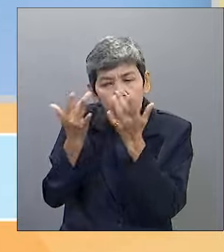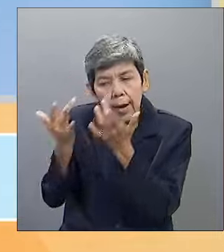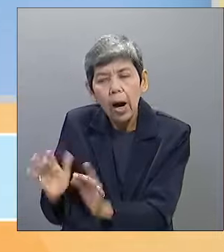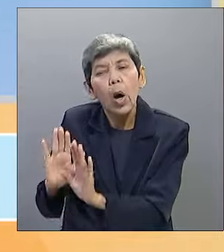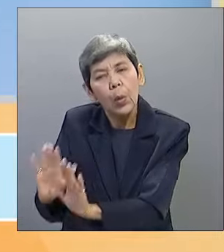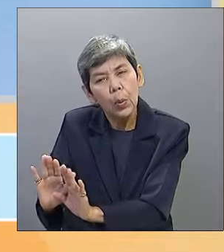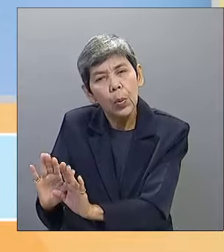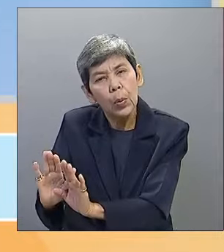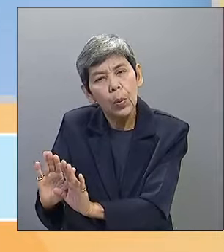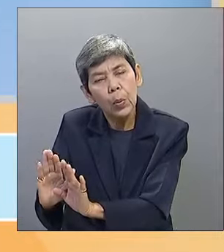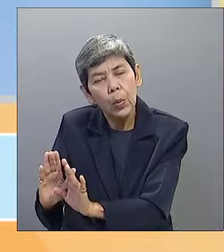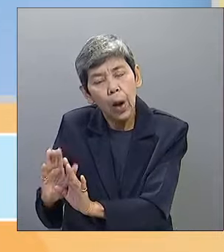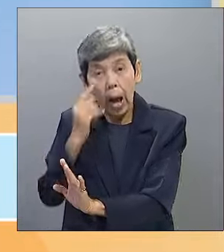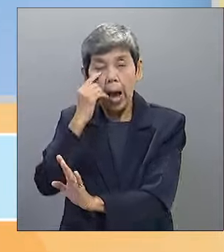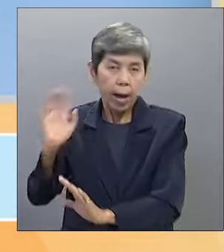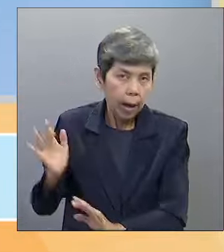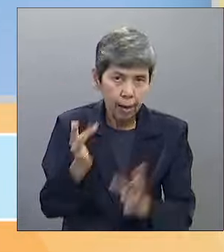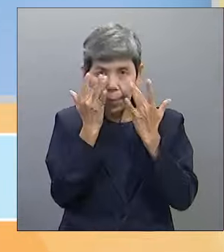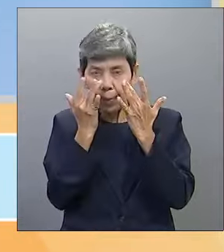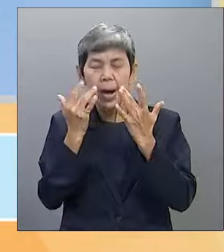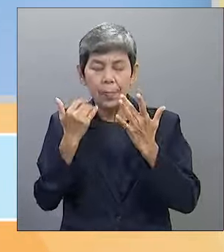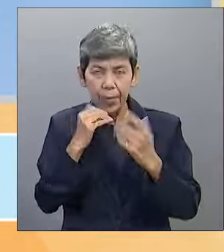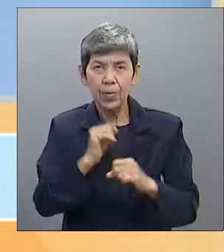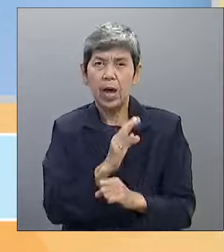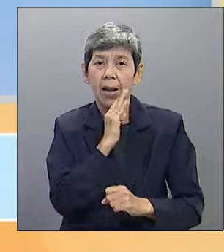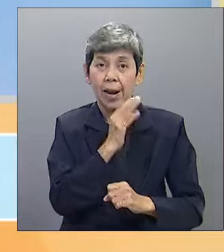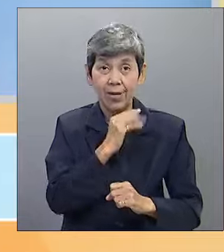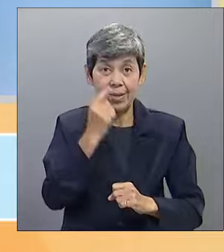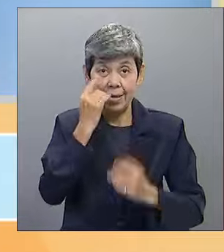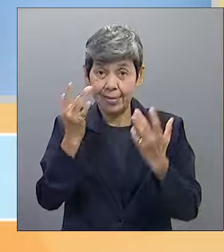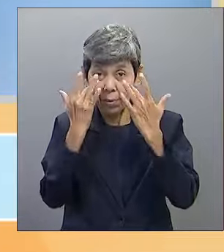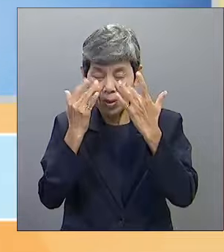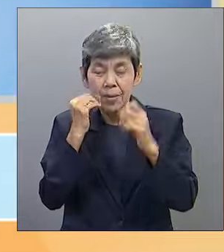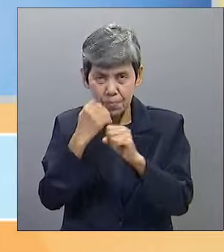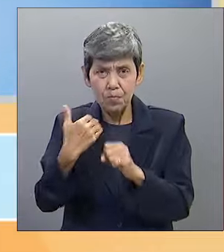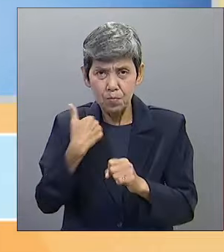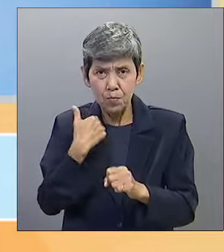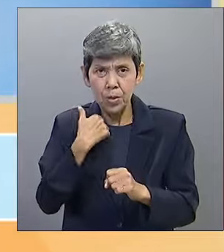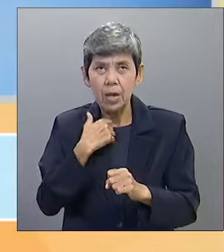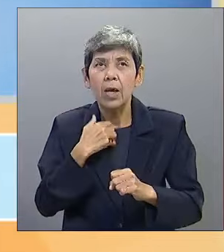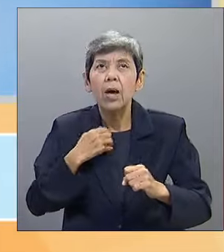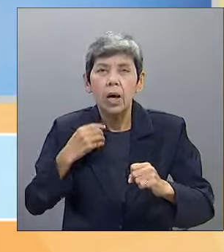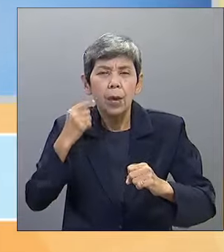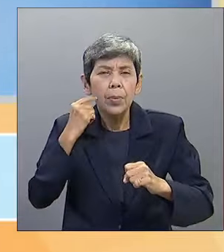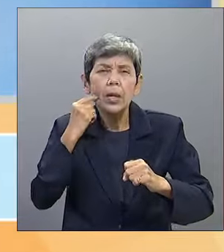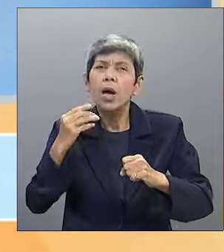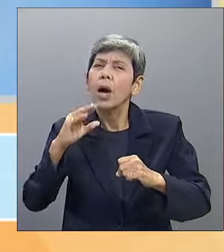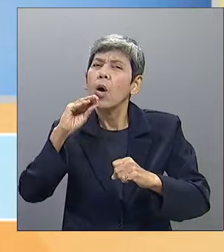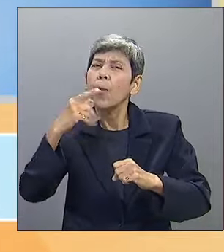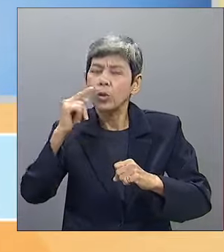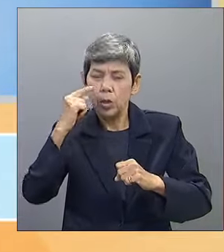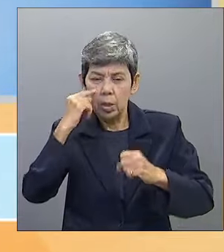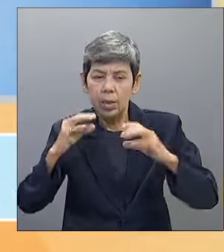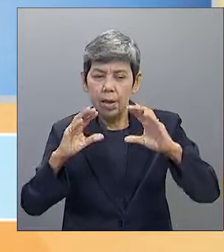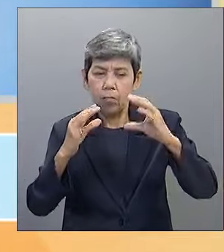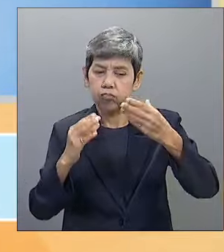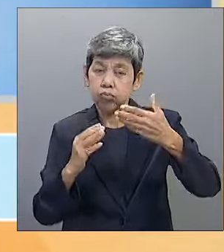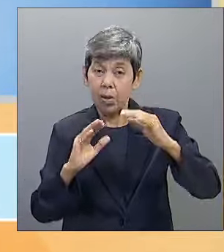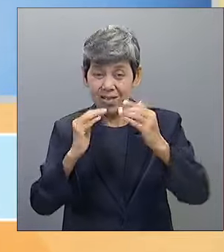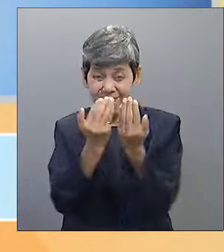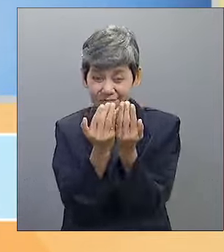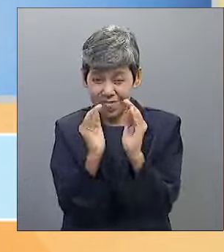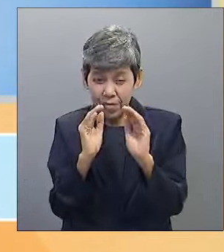กแล้วค่อยใส่ใหม่นะครับโดยทั่วไปโดยหลักการแล้วเนี่ยเวลาเราใช้คอนแทคเลนส์เนี่ยมันจะมีโปรตีนมาสะสมที่เนื้อคอนแทคเลนส ์ นะครับซึ่ง